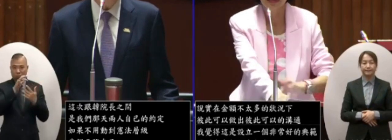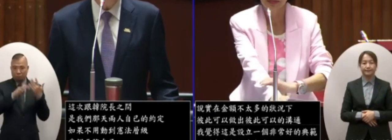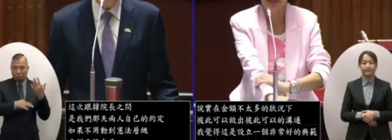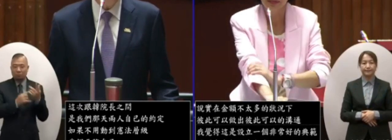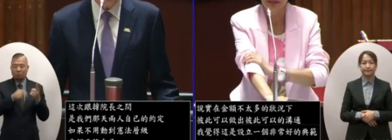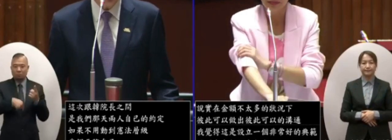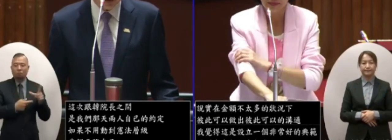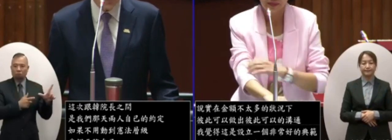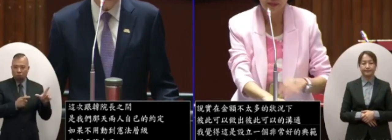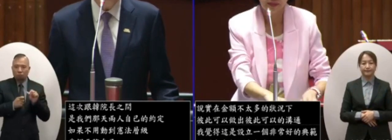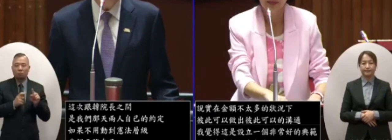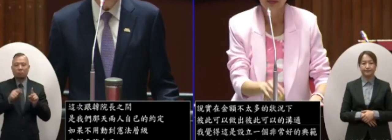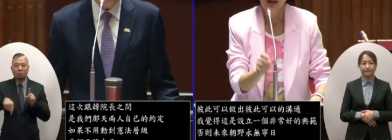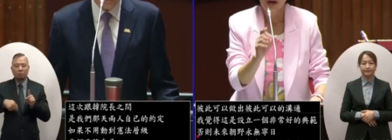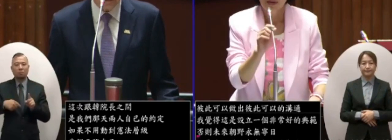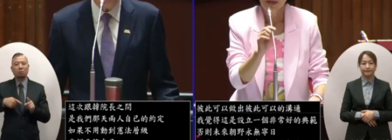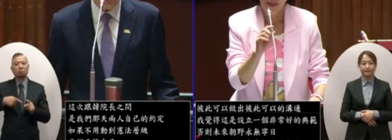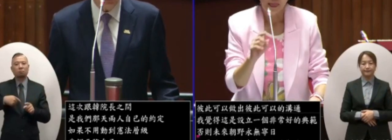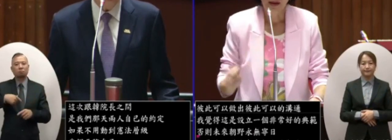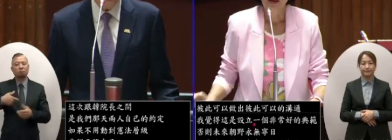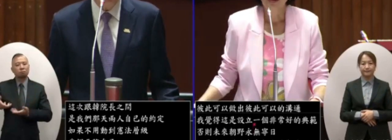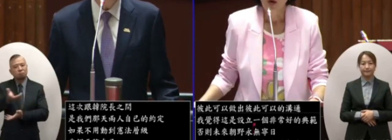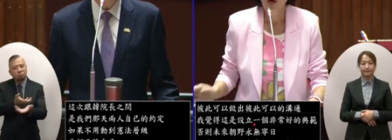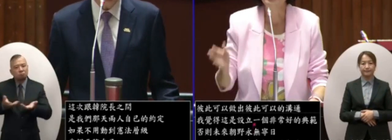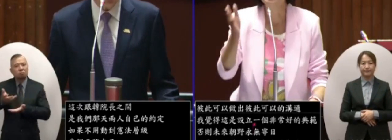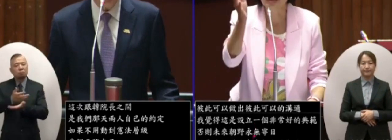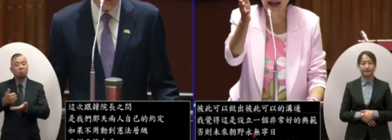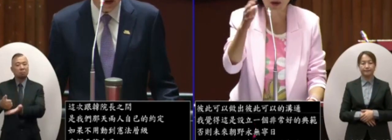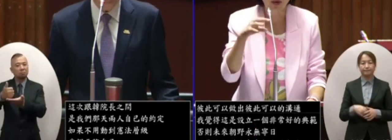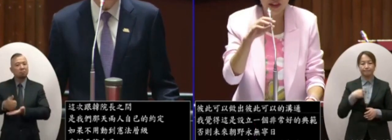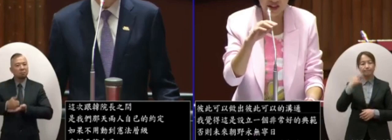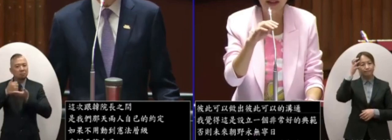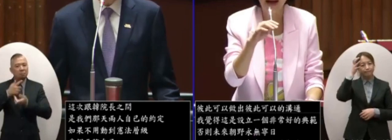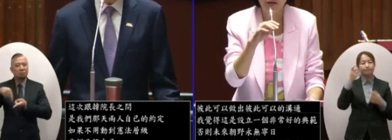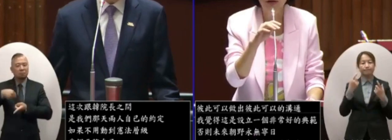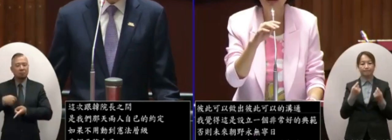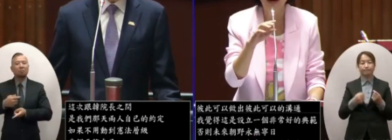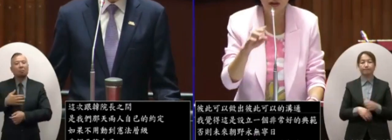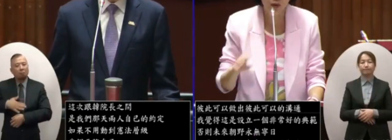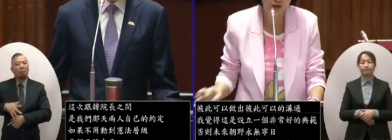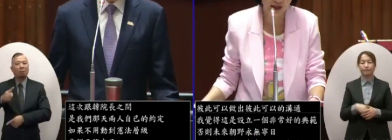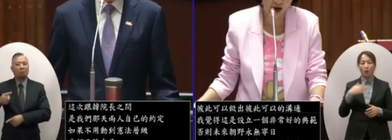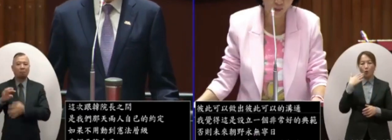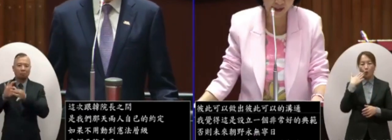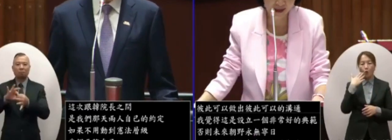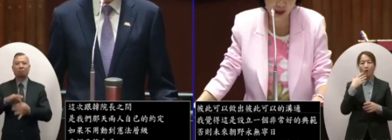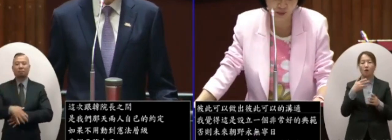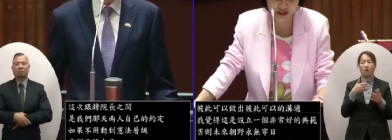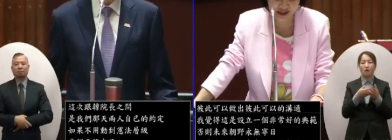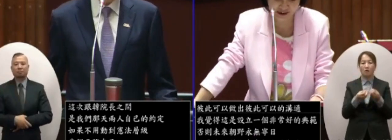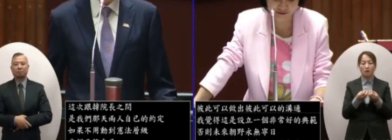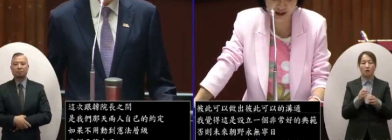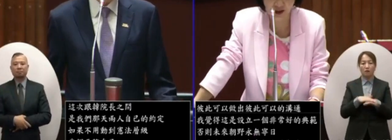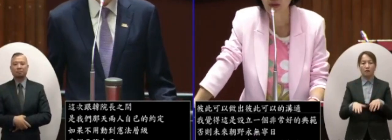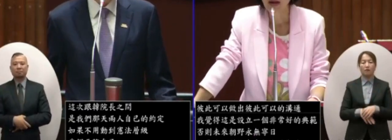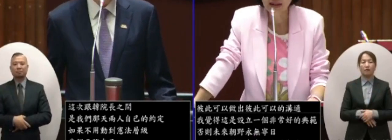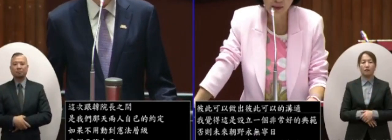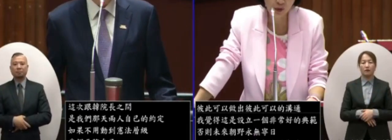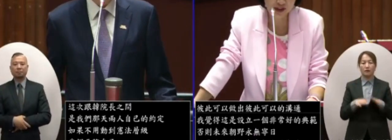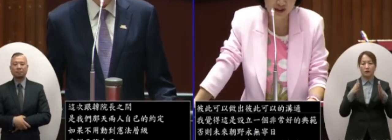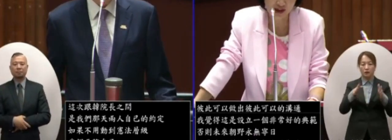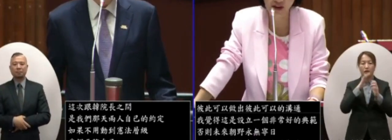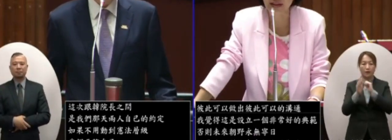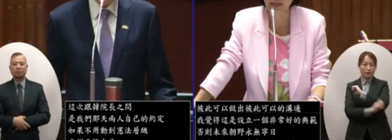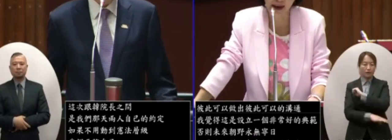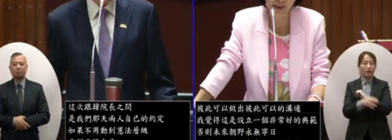的尊重跟理解之后，我们就能够顺利往后走。 我们期待，否则的话就是无解。好，我们来看看我们这个碳费哦。现在目前的碳费已经